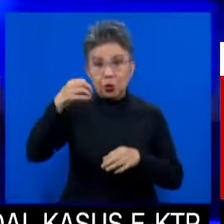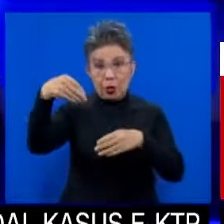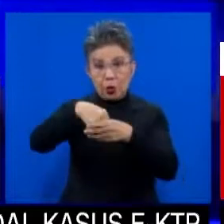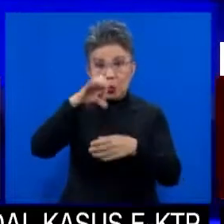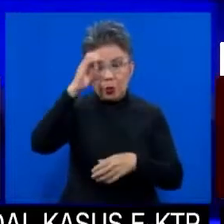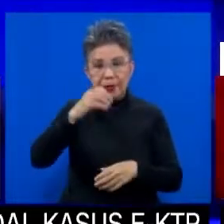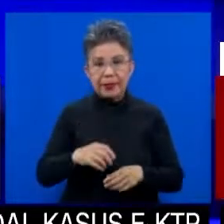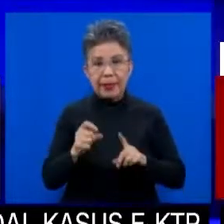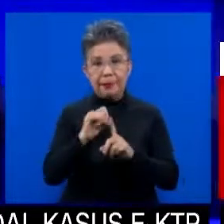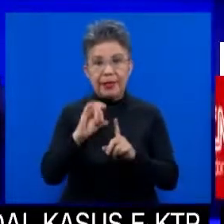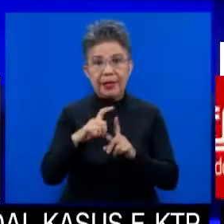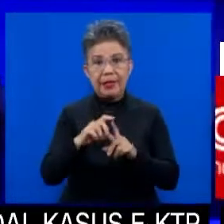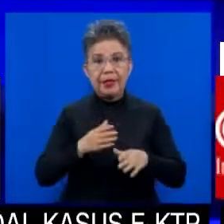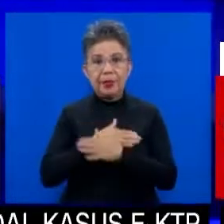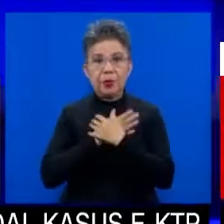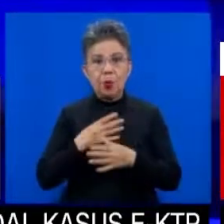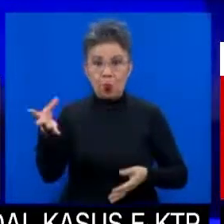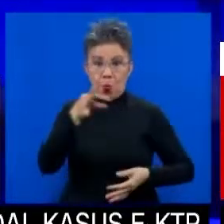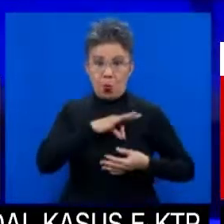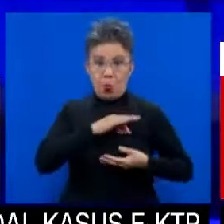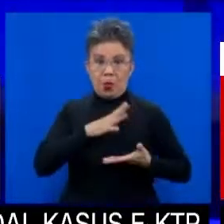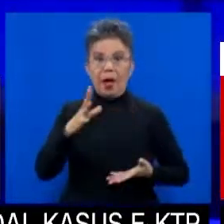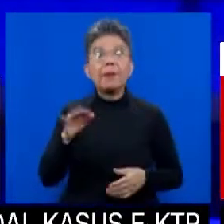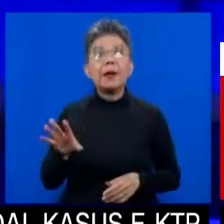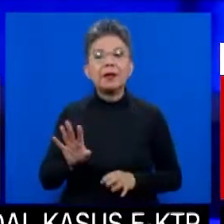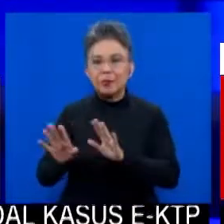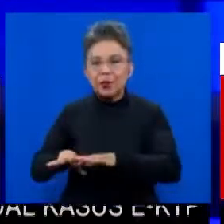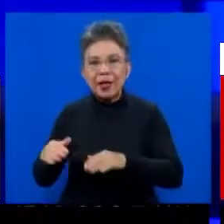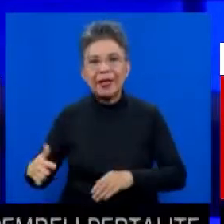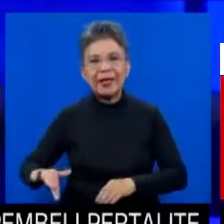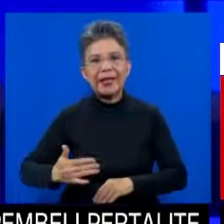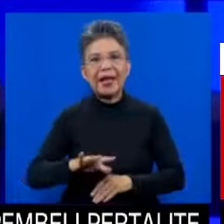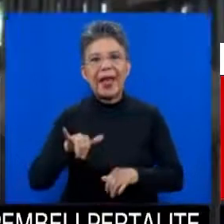sukses meraup cuan jutaan rupiah per bulan dari hasil budidaya ikan lele.